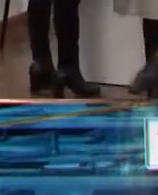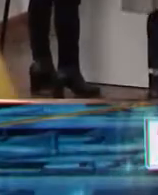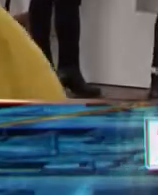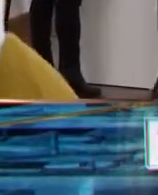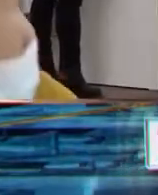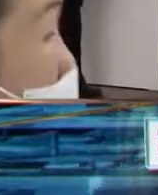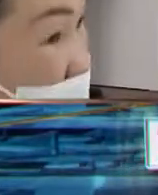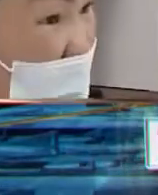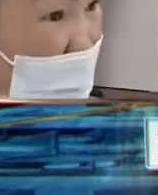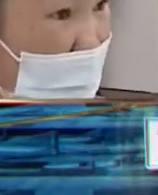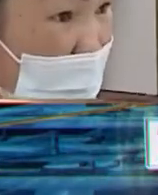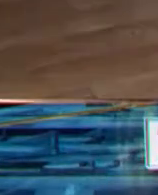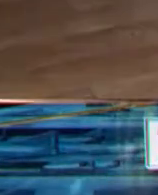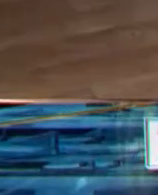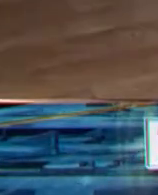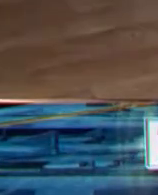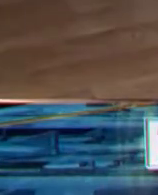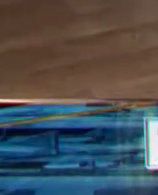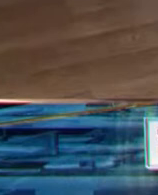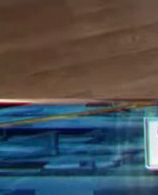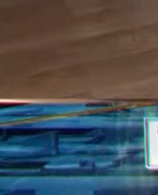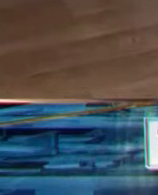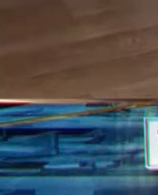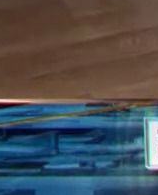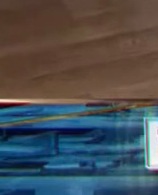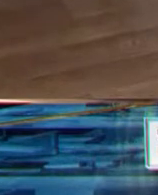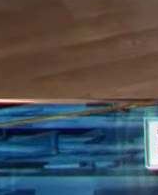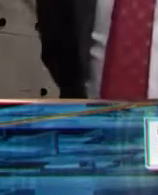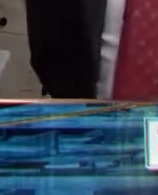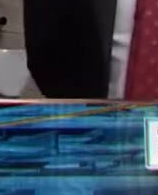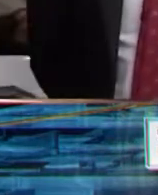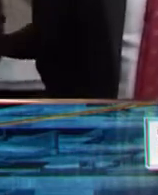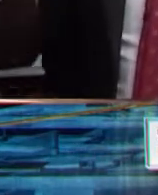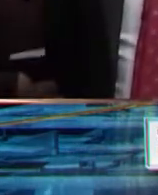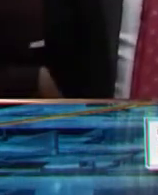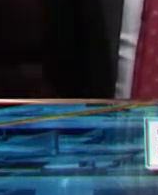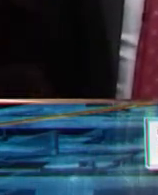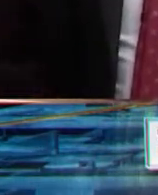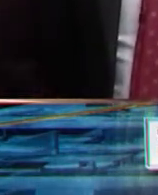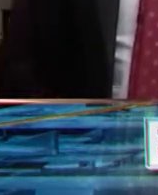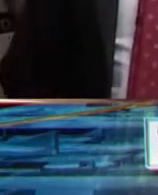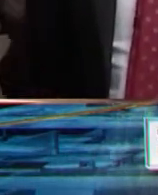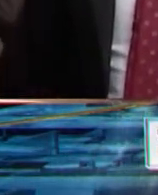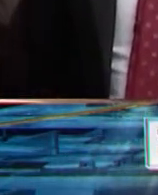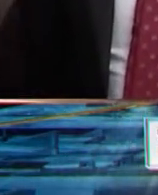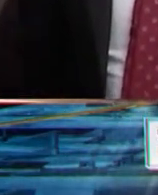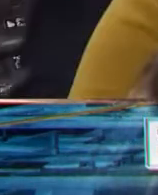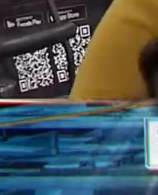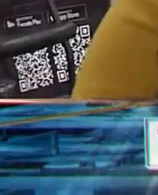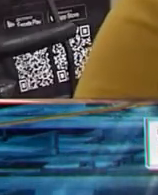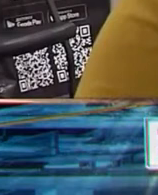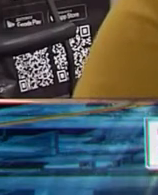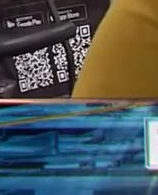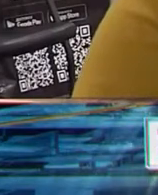6 бөлім, 58 түрлі қызмет. Текелде сервистік әкімдік ашылды. Мемлекеттік қызмет қол жетімділігі артты.